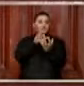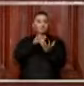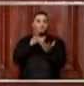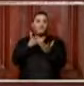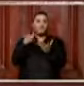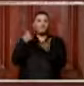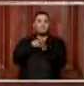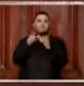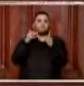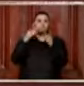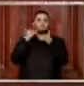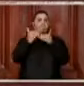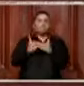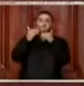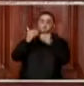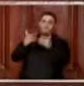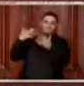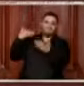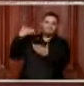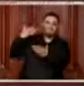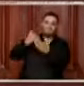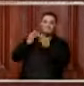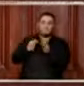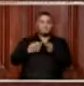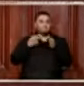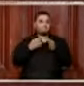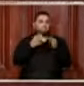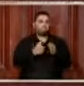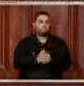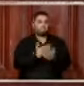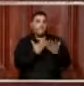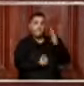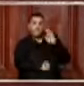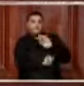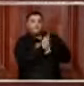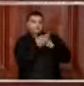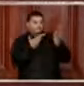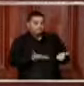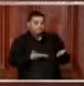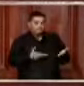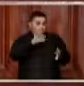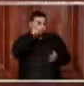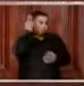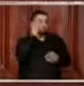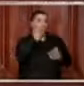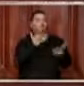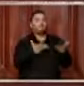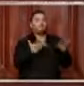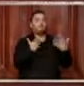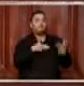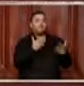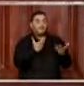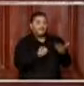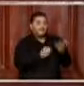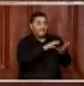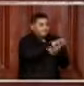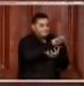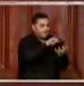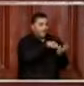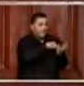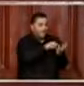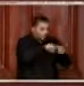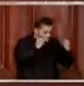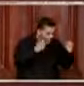هو مألوف ضد الشرعية، ولكن ما حصل في تونس هو ثورة